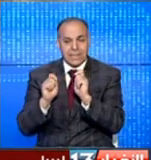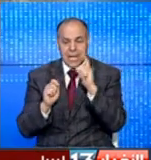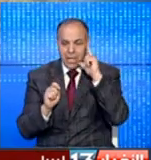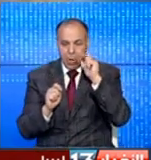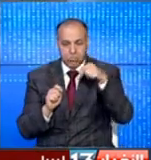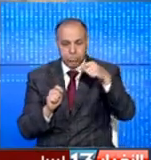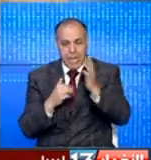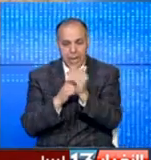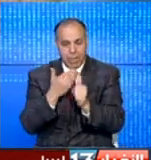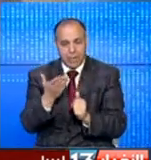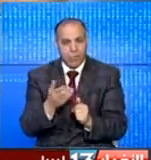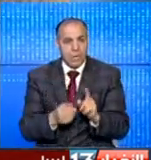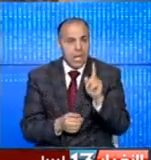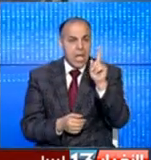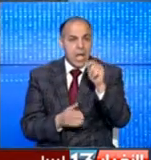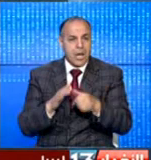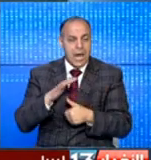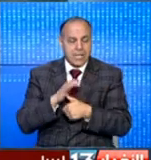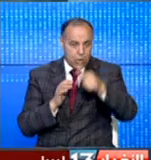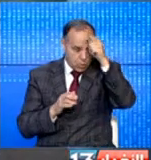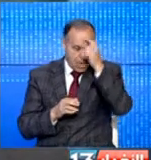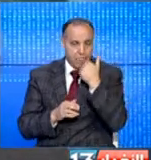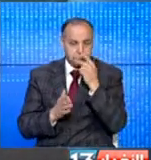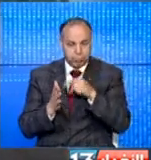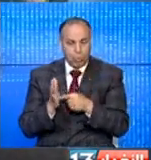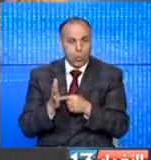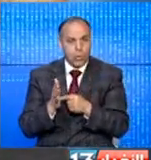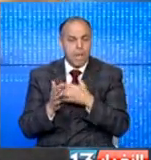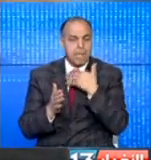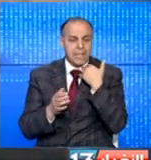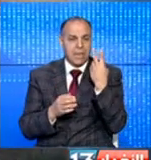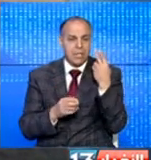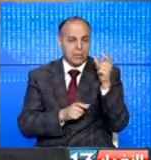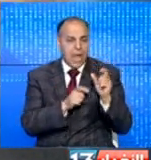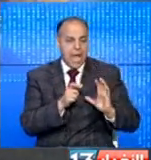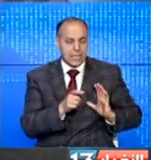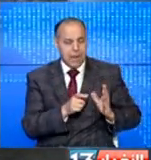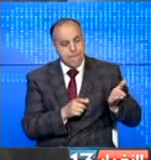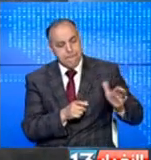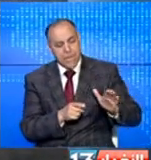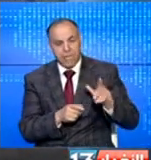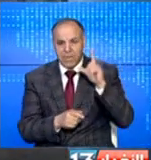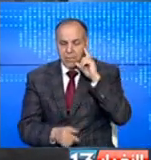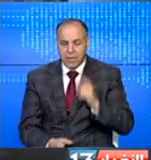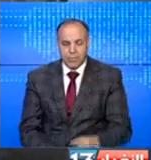يوم غد الأربعاء. الرئاسة التركية قررت اليوم بمقتل 2 من جنودها في